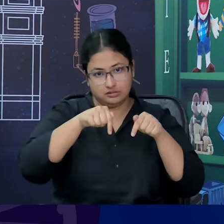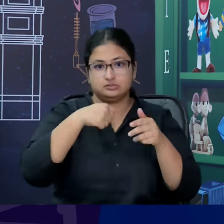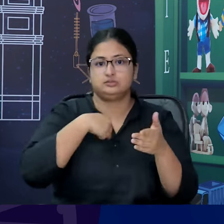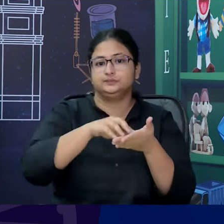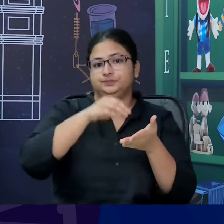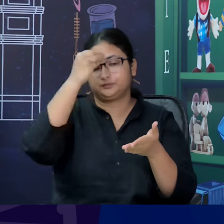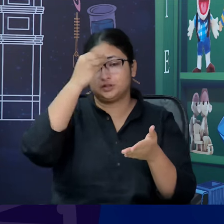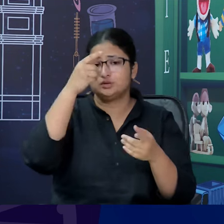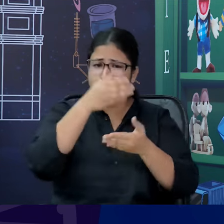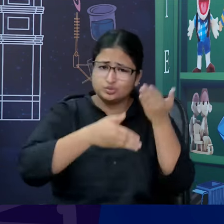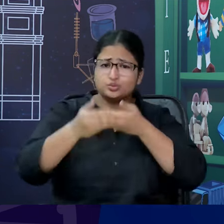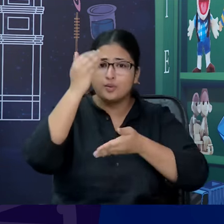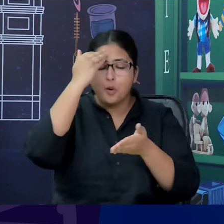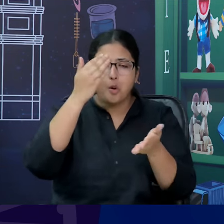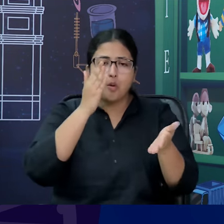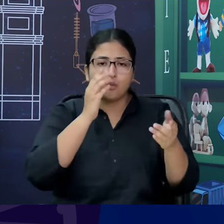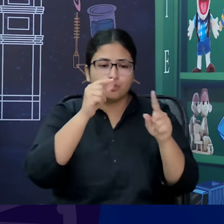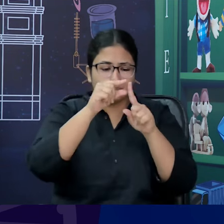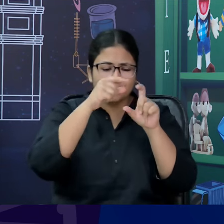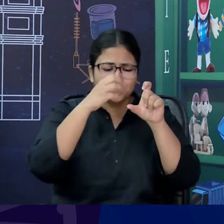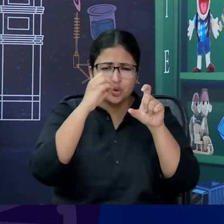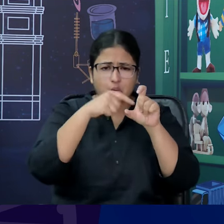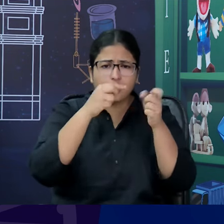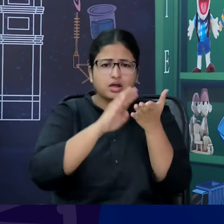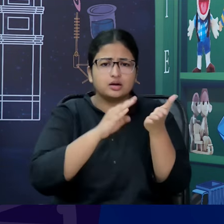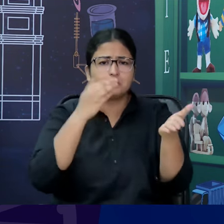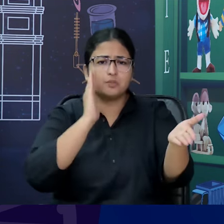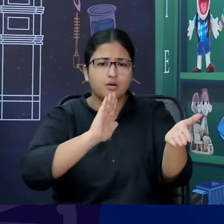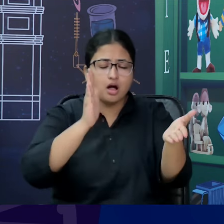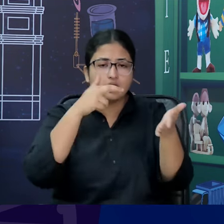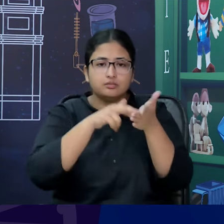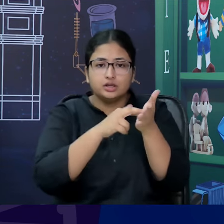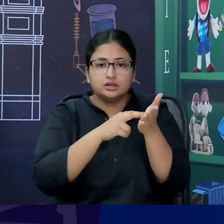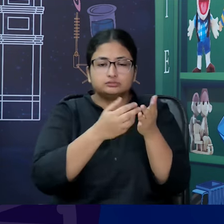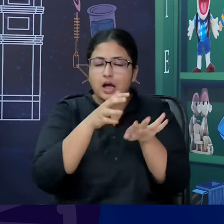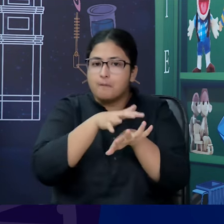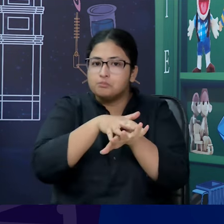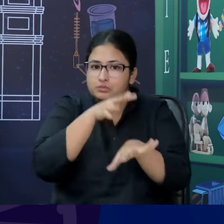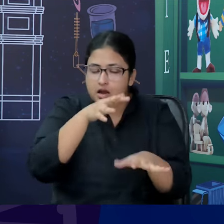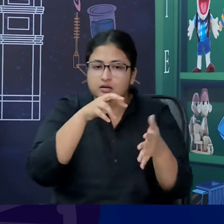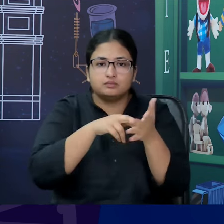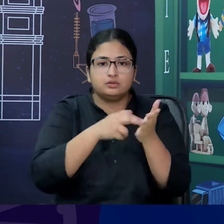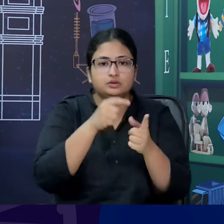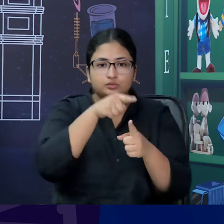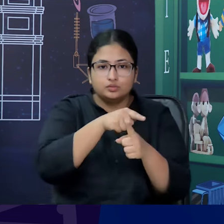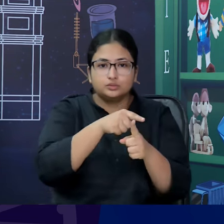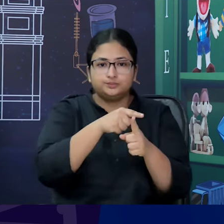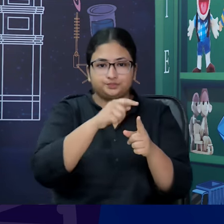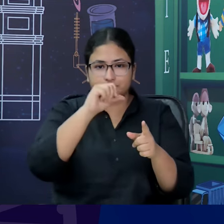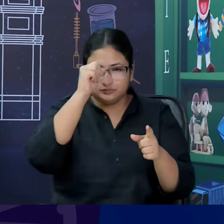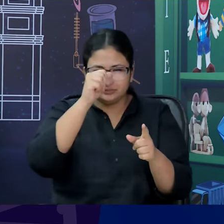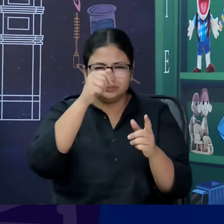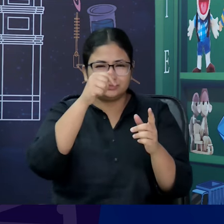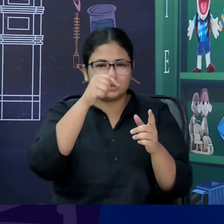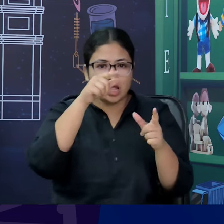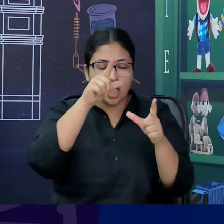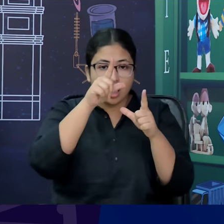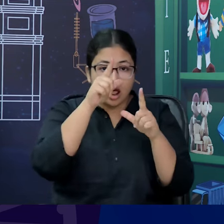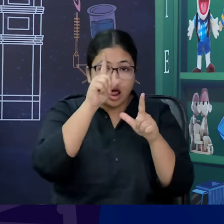ही खूबसूरत माध्यम है बहुत ही सुंदर माध्यम है और साहित्य की एक बहुत ही अनमोल कह सकते हैं कि विधा